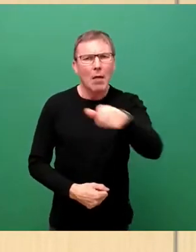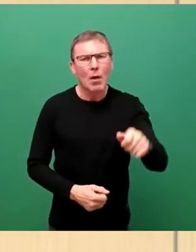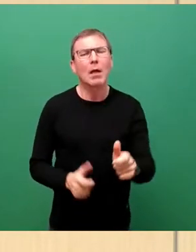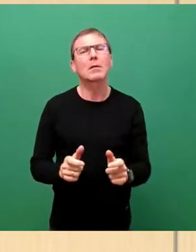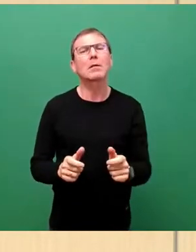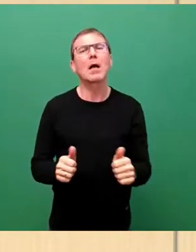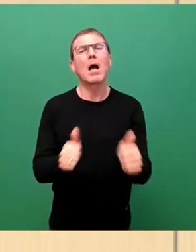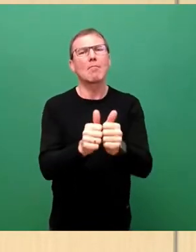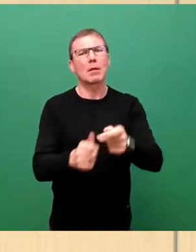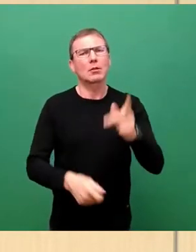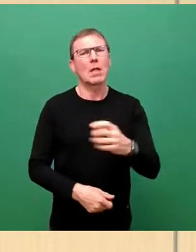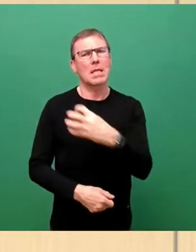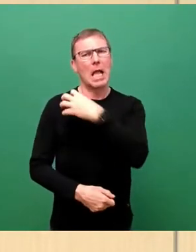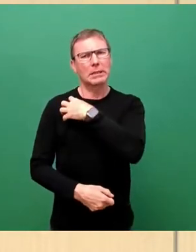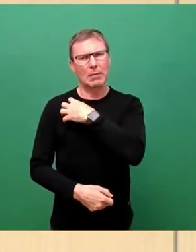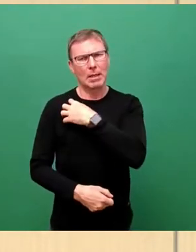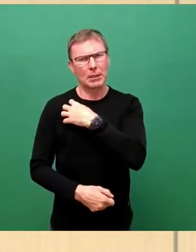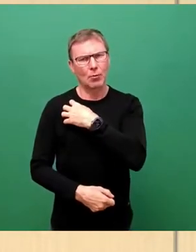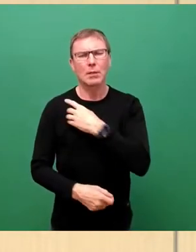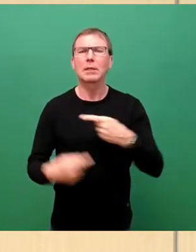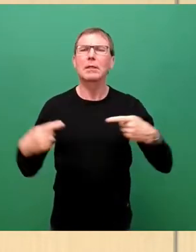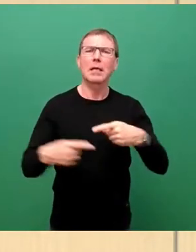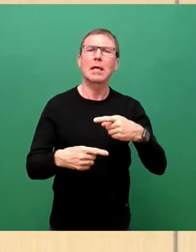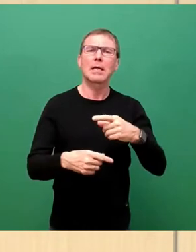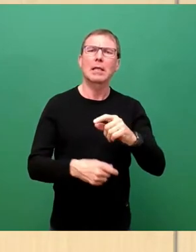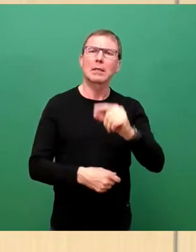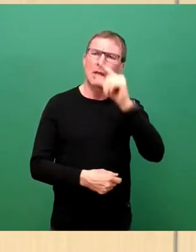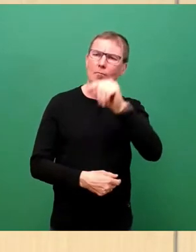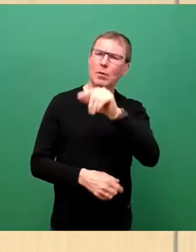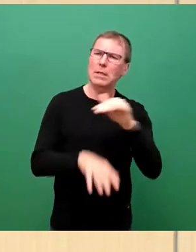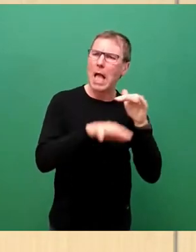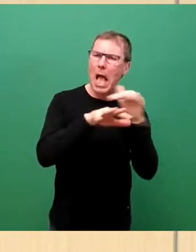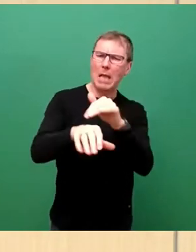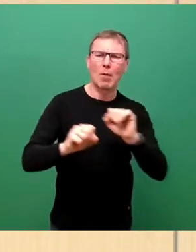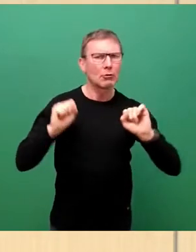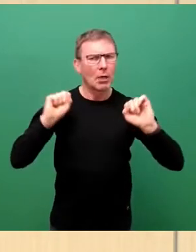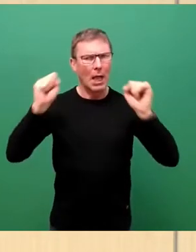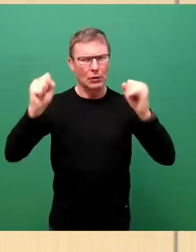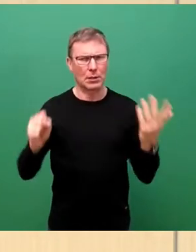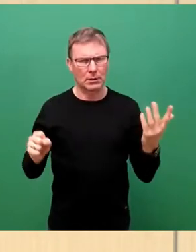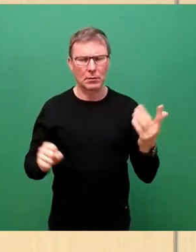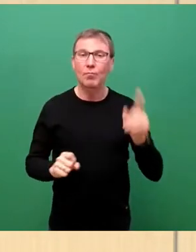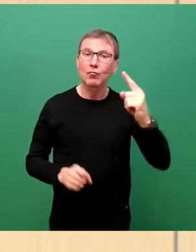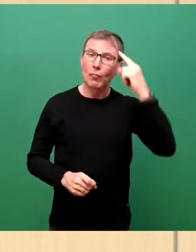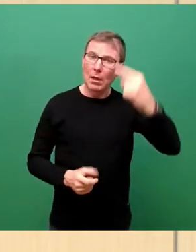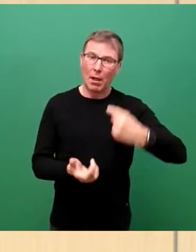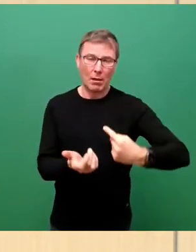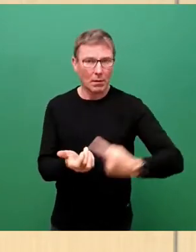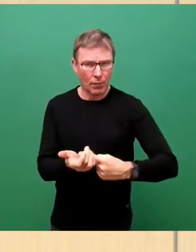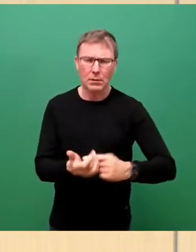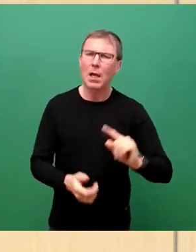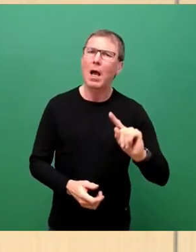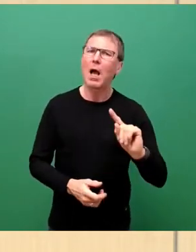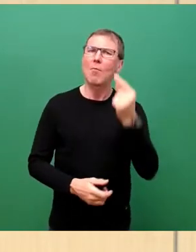Petersburg, die sich gegen den Einmarsch des Putin-Regimes engagieren. Der Stadtrat fordert den Bürgermeister der Partnerstadt St.